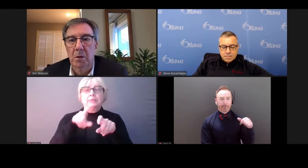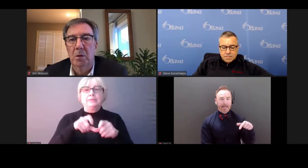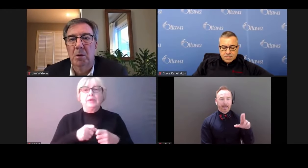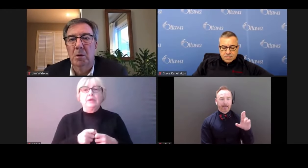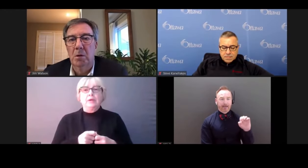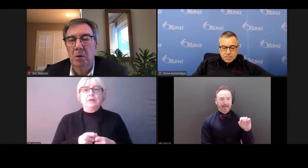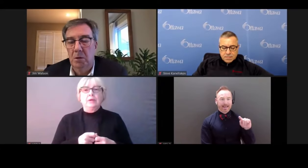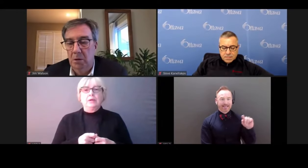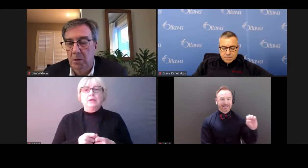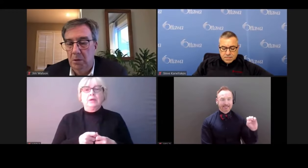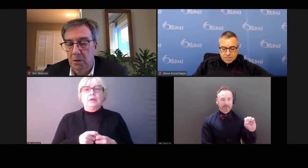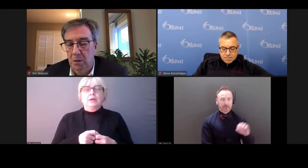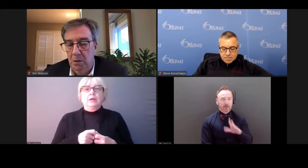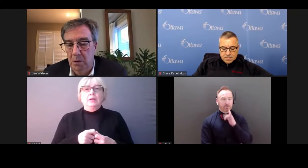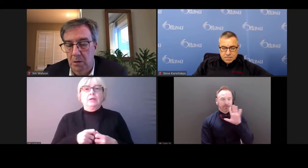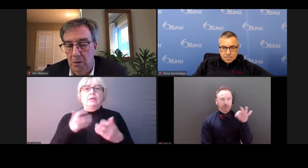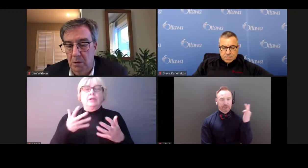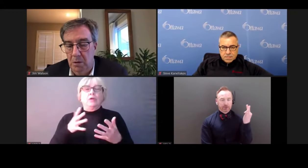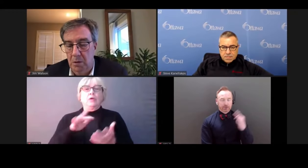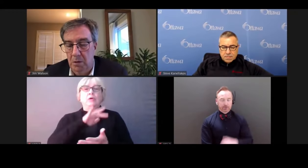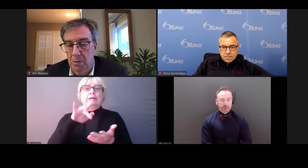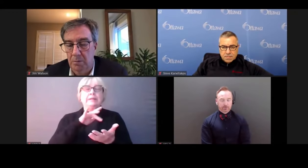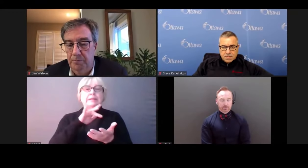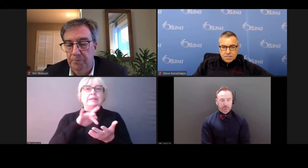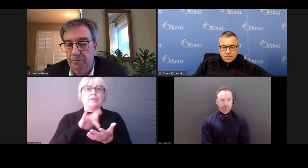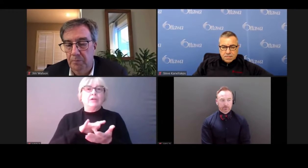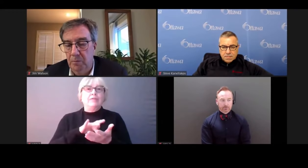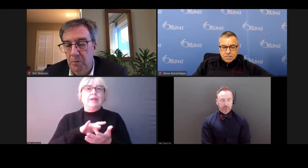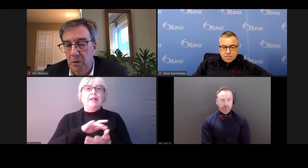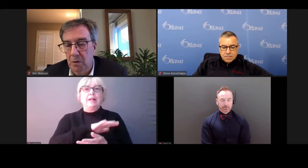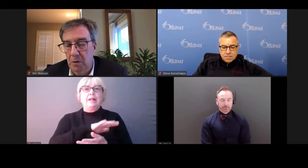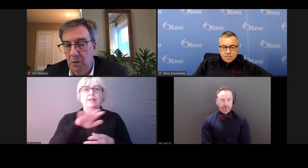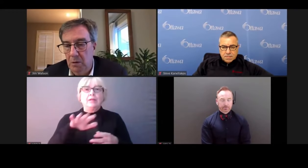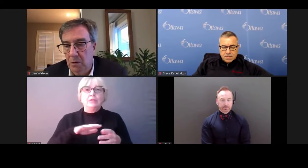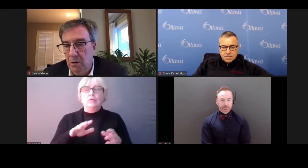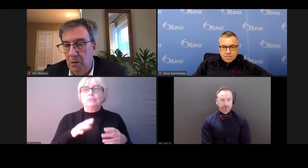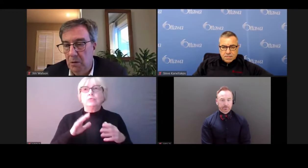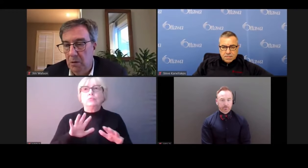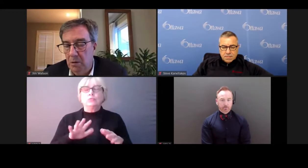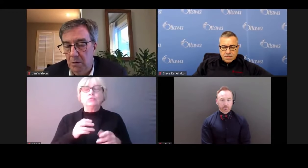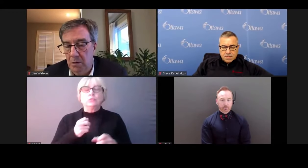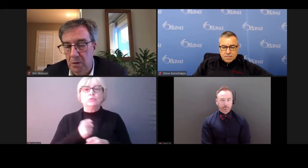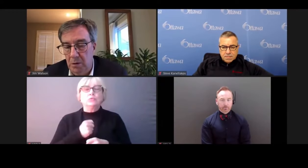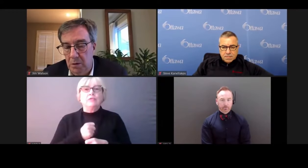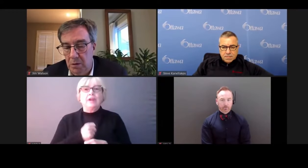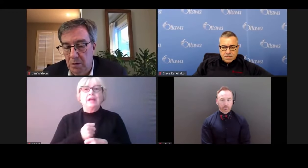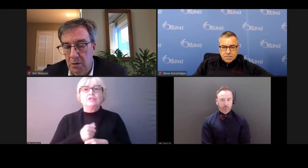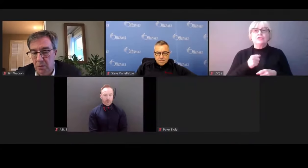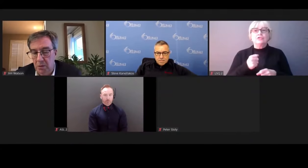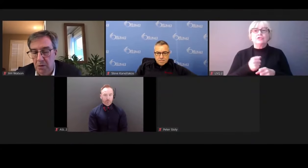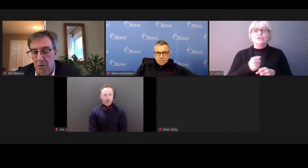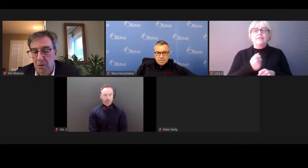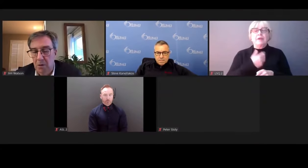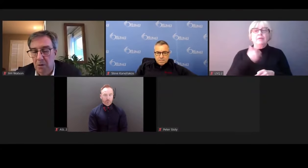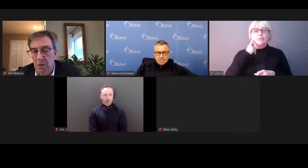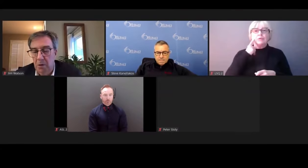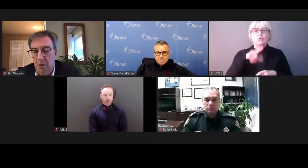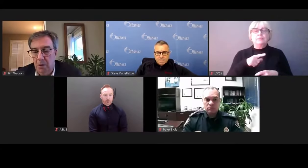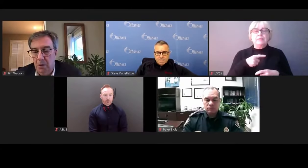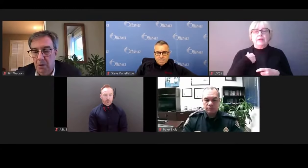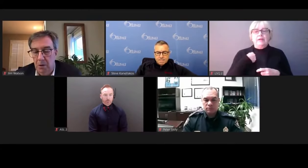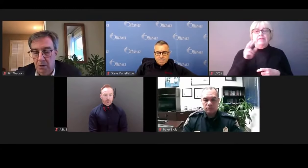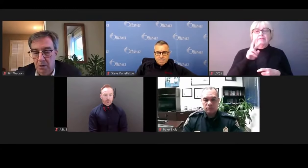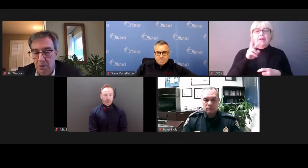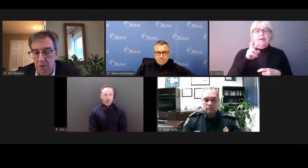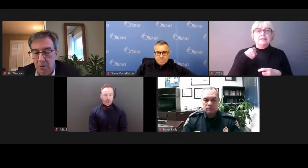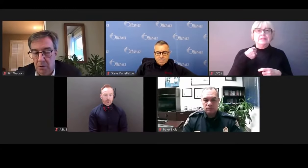Les résidents de centre-ville ont plusieurs complaintes à faire. On a entendu vendredi dernier et plus